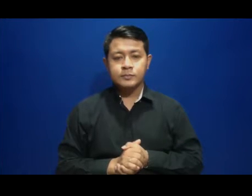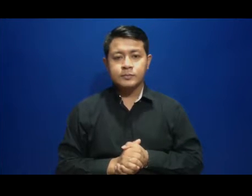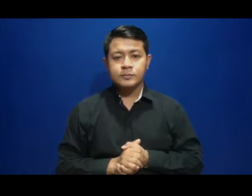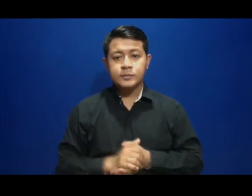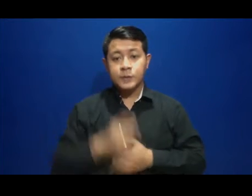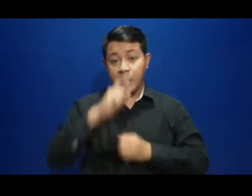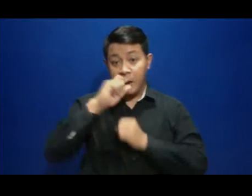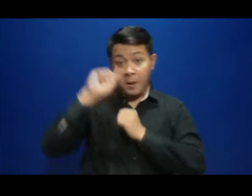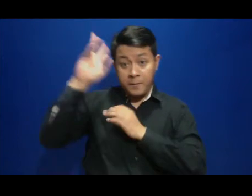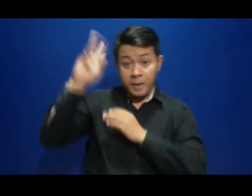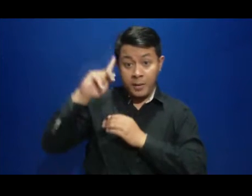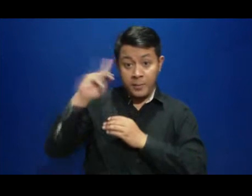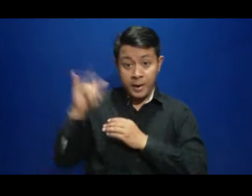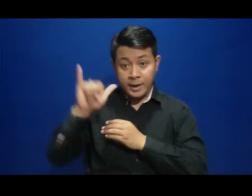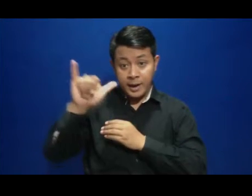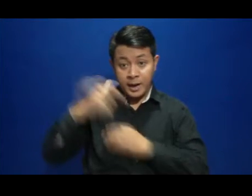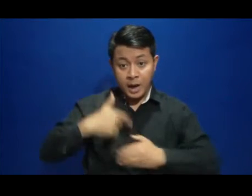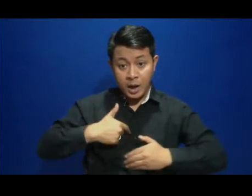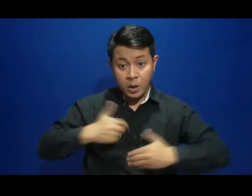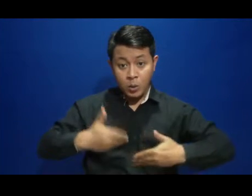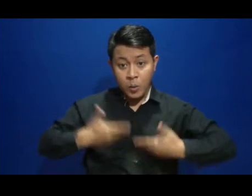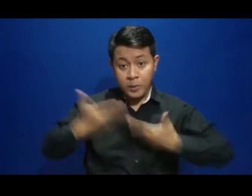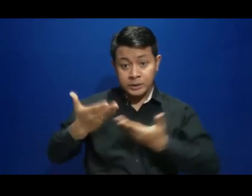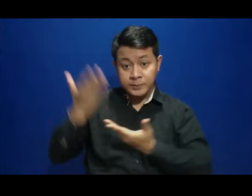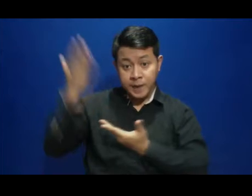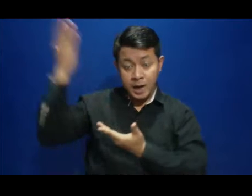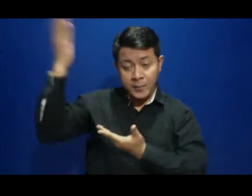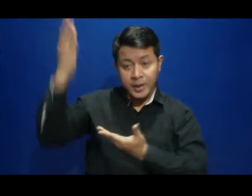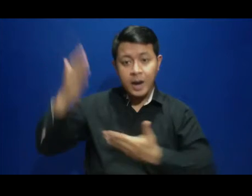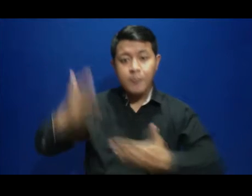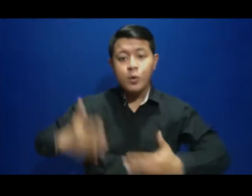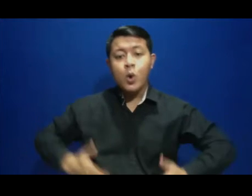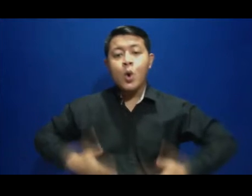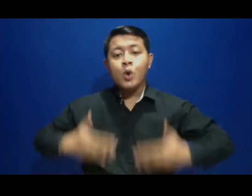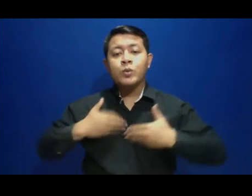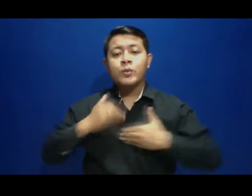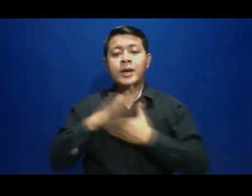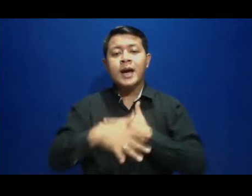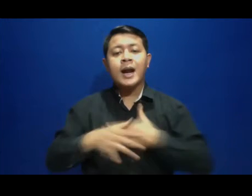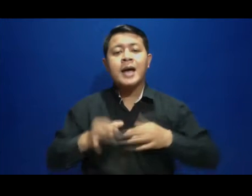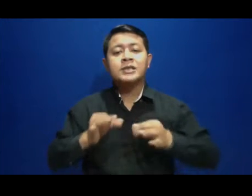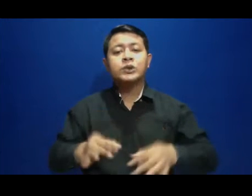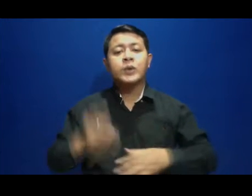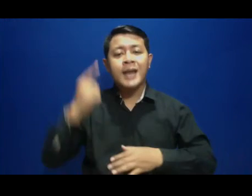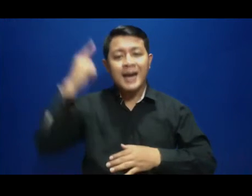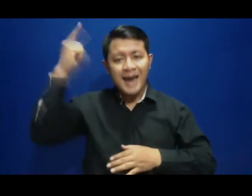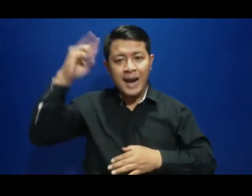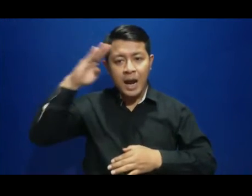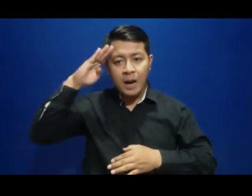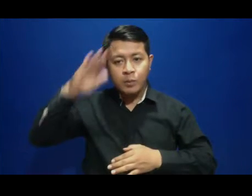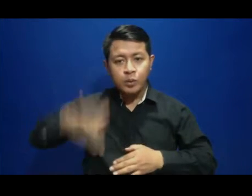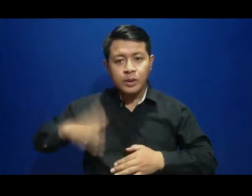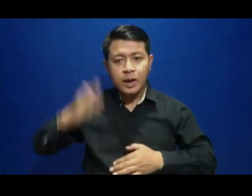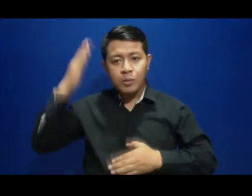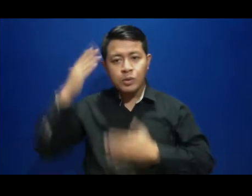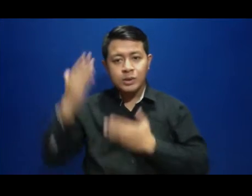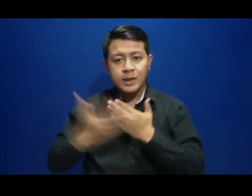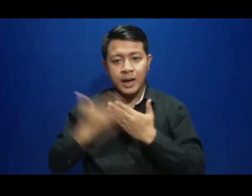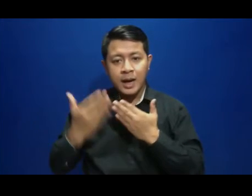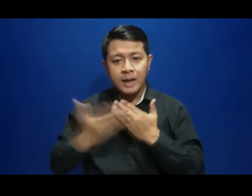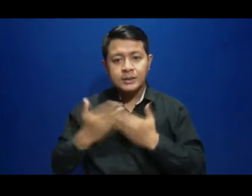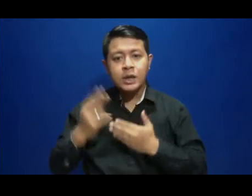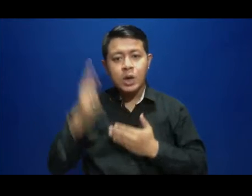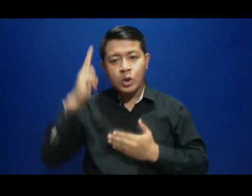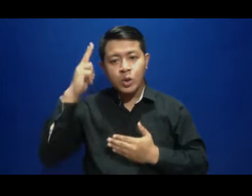Bapa yang kekal, kupersembahkan kepadamu tubuh dan darah, jiwa dan kealahan Putra-Mu terkasih, Tuhan